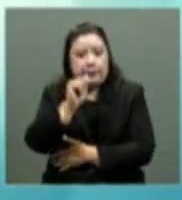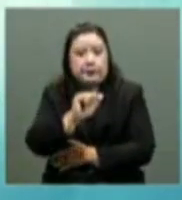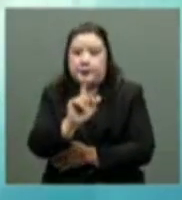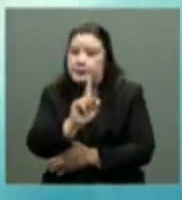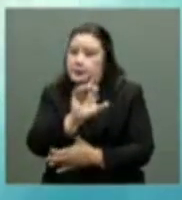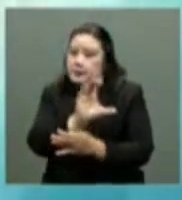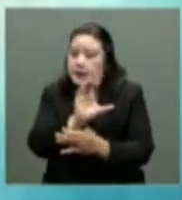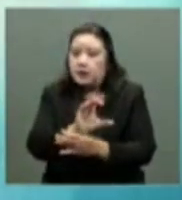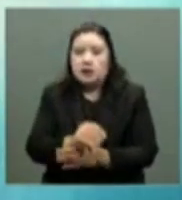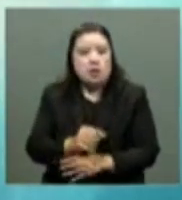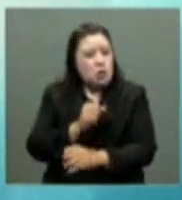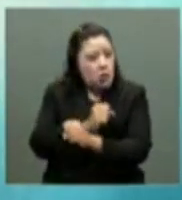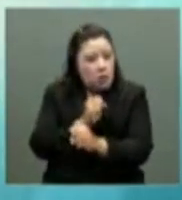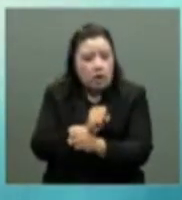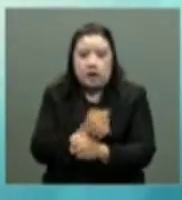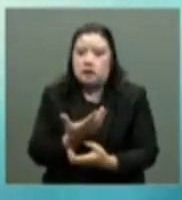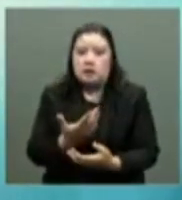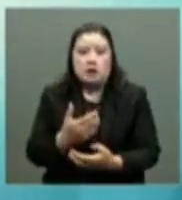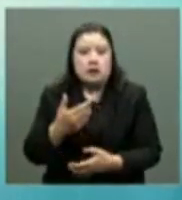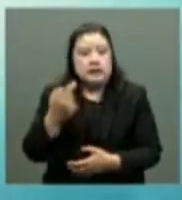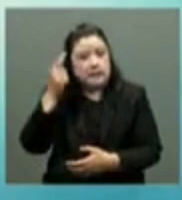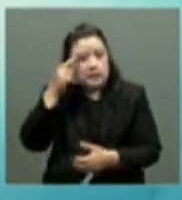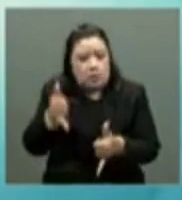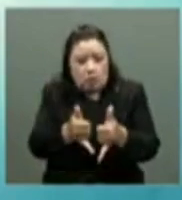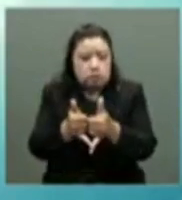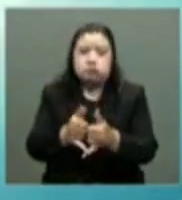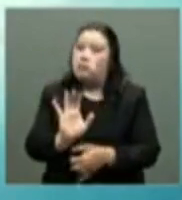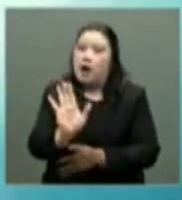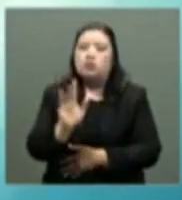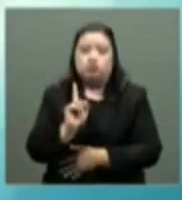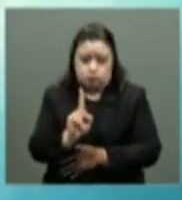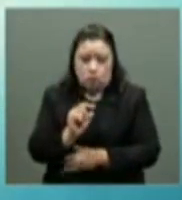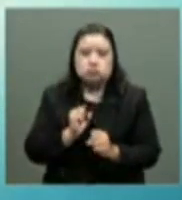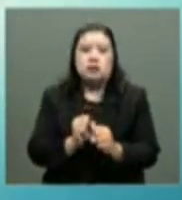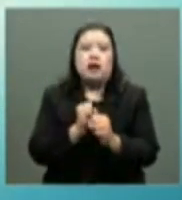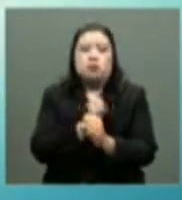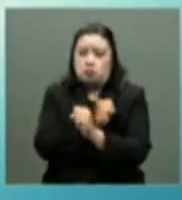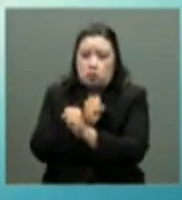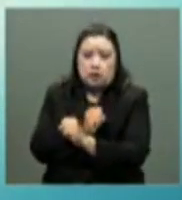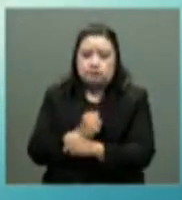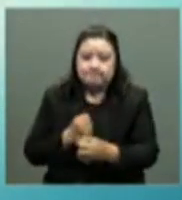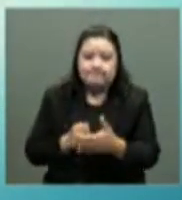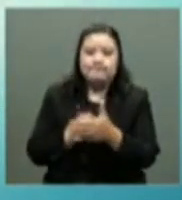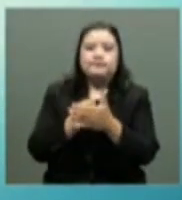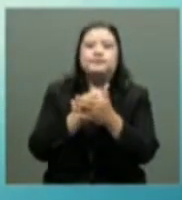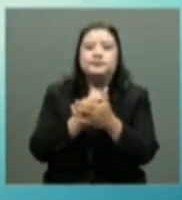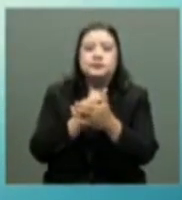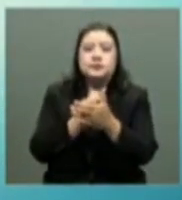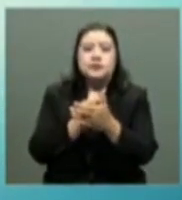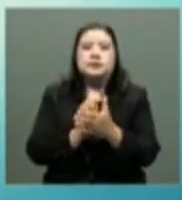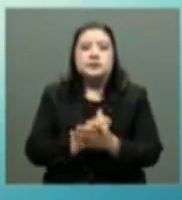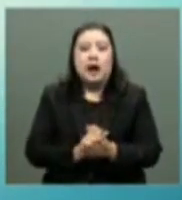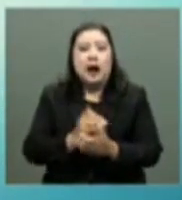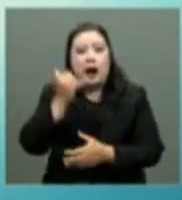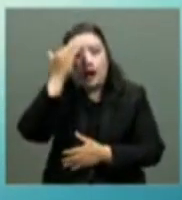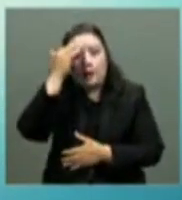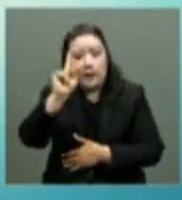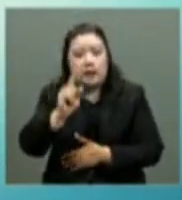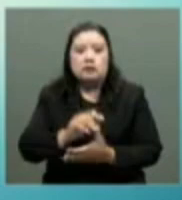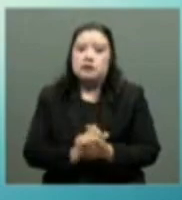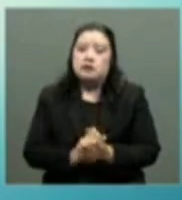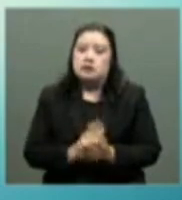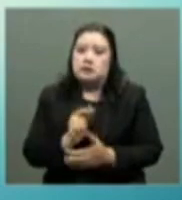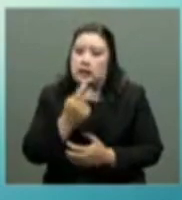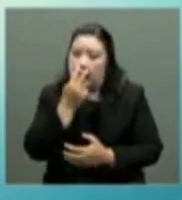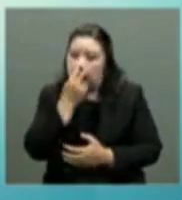อย่าตกอะไรก็แล้วแต่ที่เราต้องใช้คำพูดนี้นะครับทำกันอย่างเต็มที่นะครับเพื่อที่เราจะได้ไม่มีตัวเล